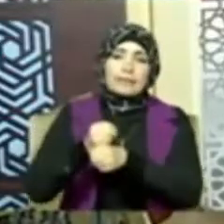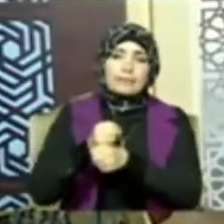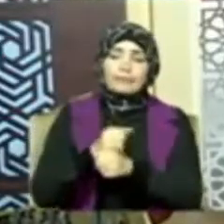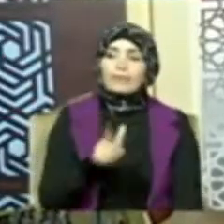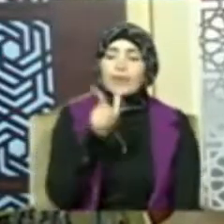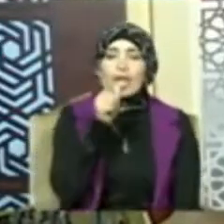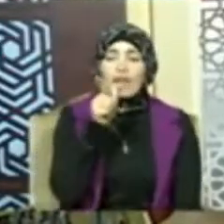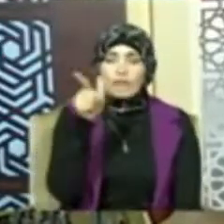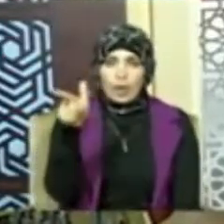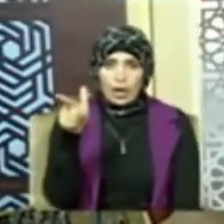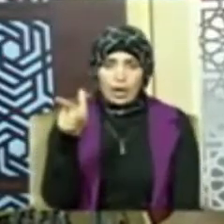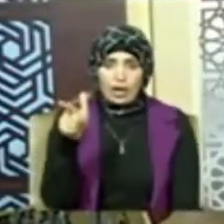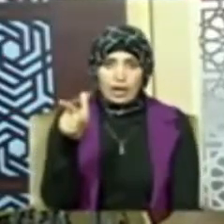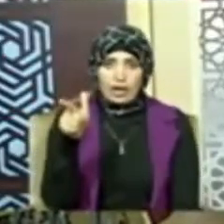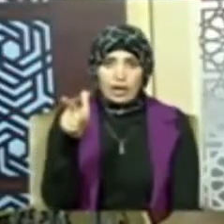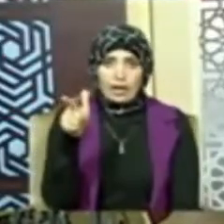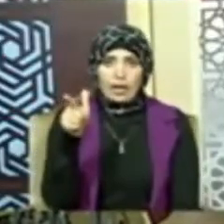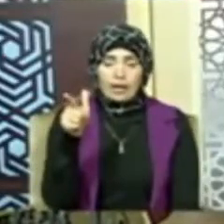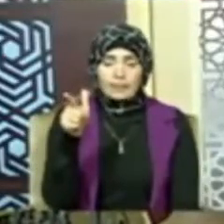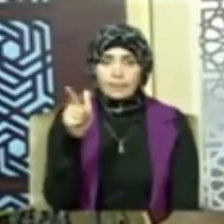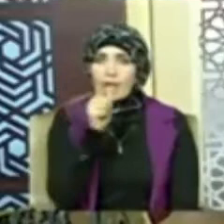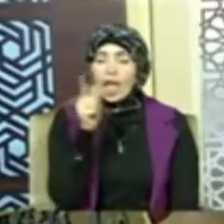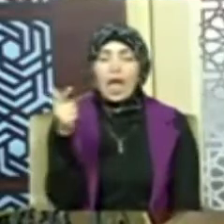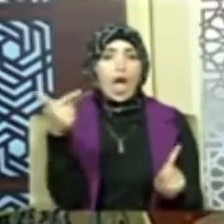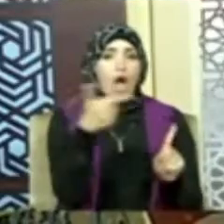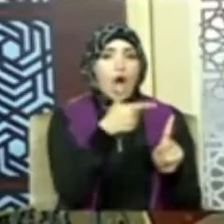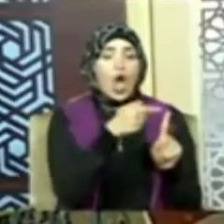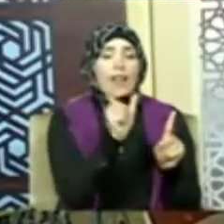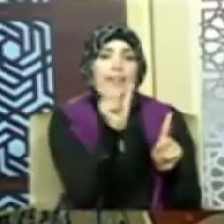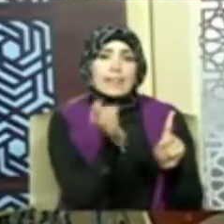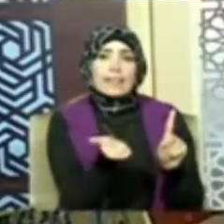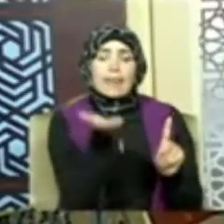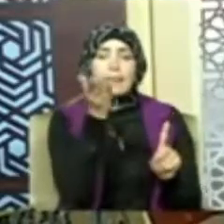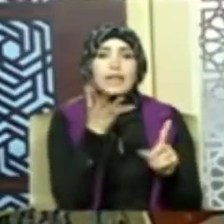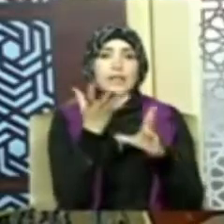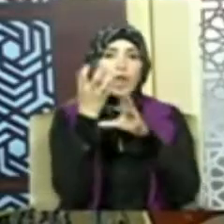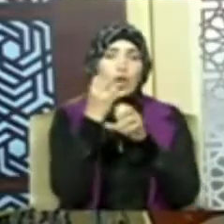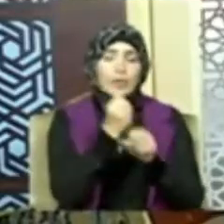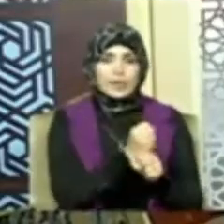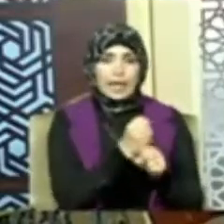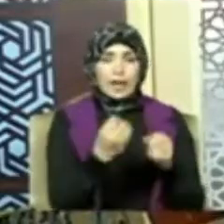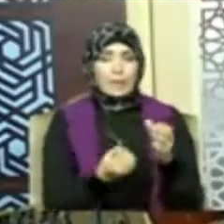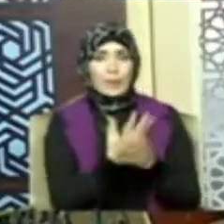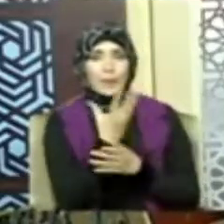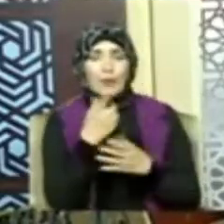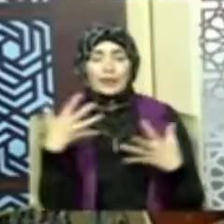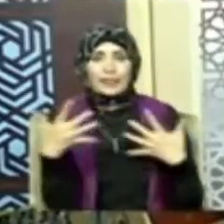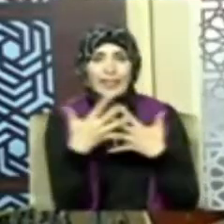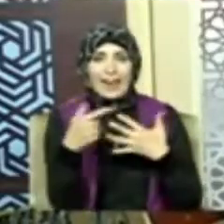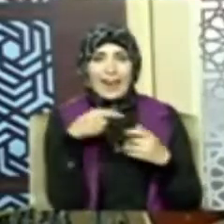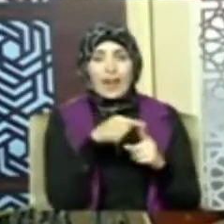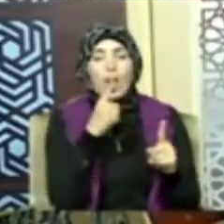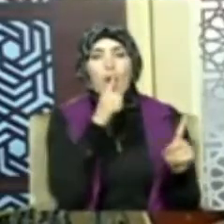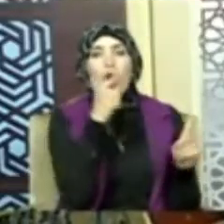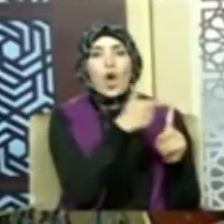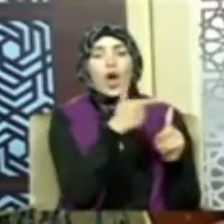فقال لنبينا صلى الله عليه وسلم فبشره، وقال